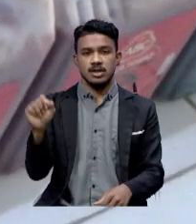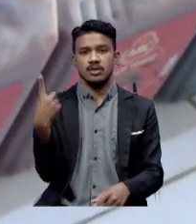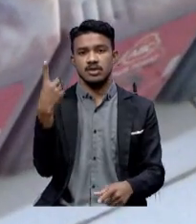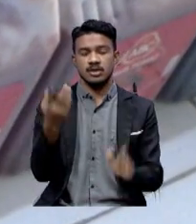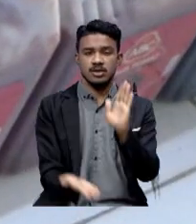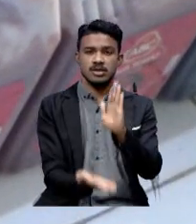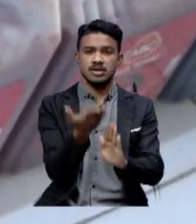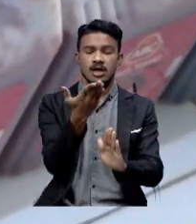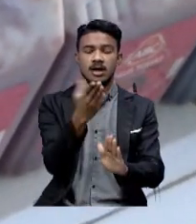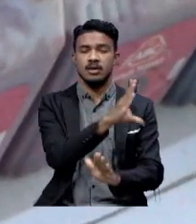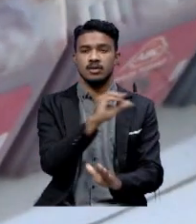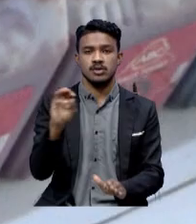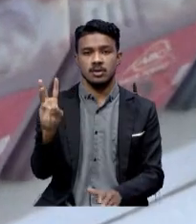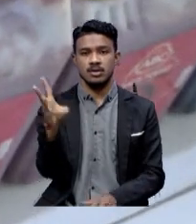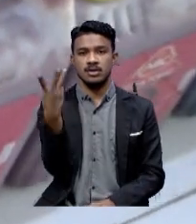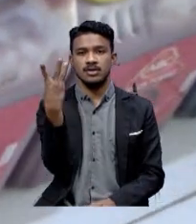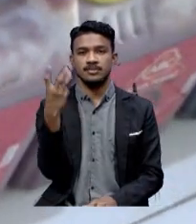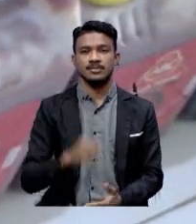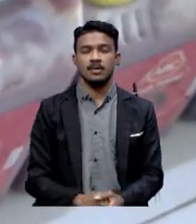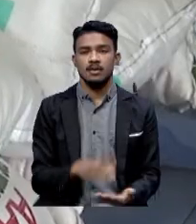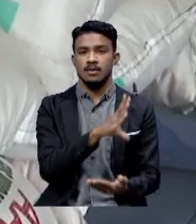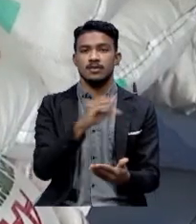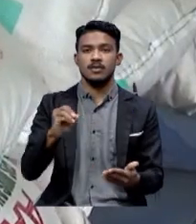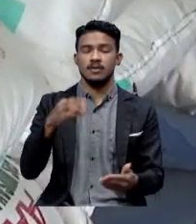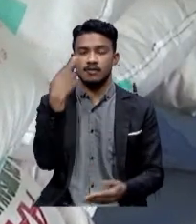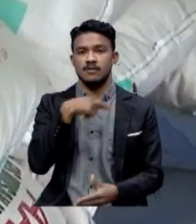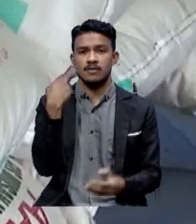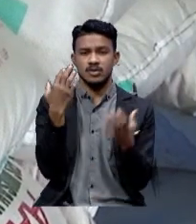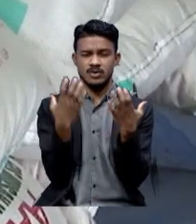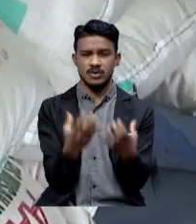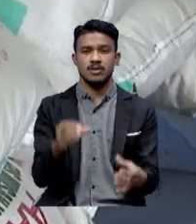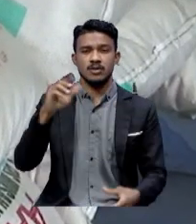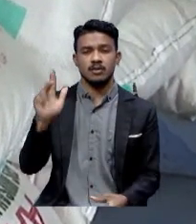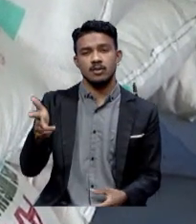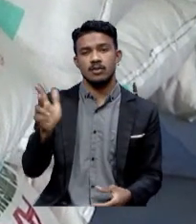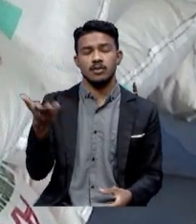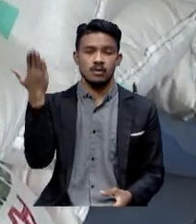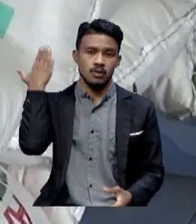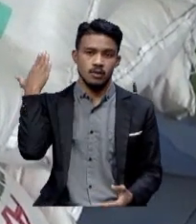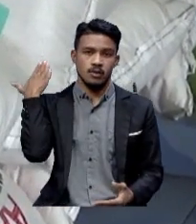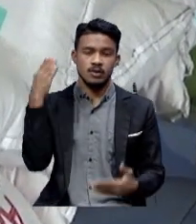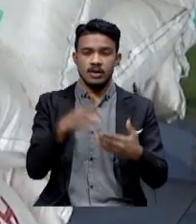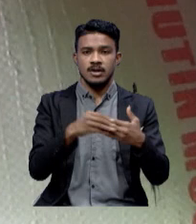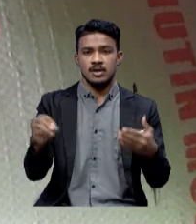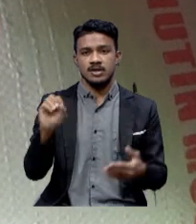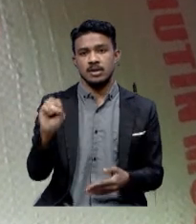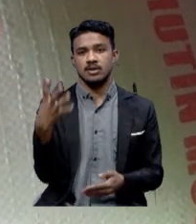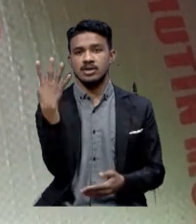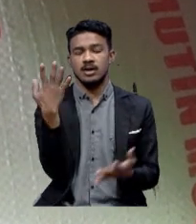sa eto sa nolo resing neng. No fos kilo tolo nolo, nebe uluk folin dolar Amerikano sa nolo resing hat,